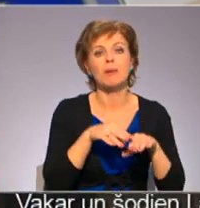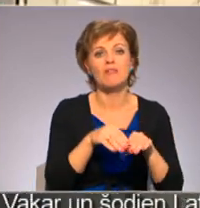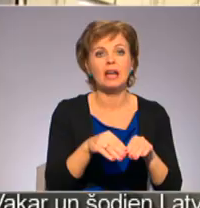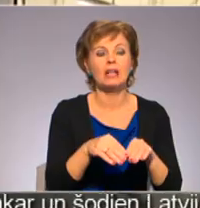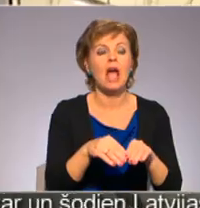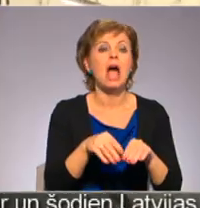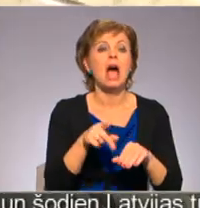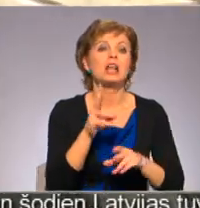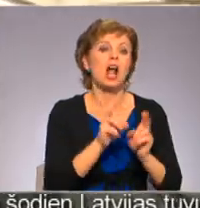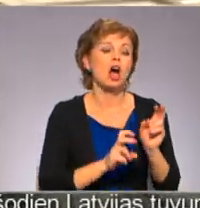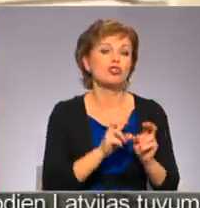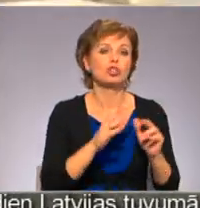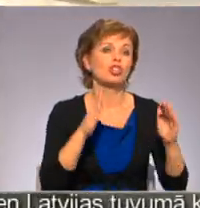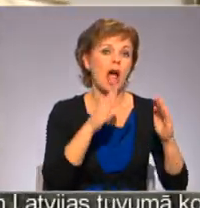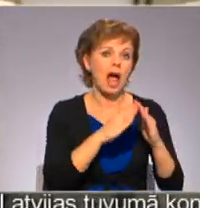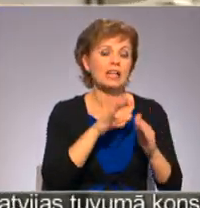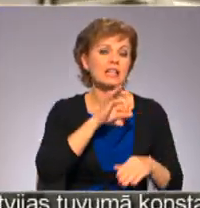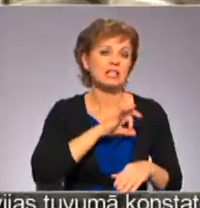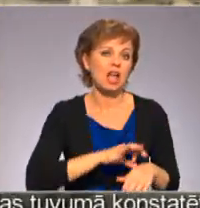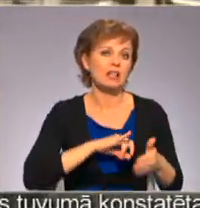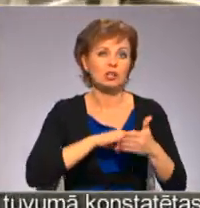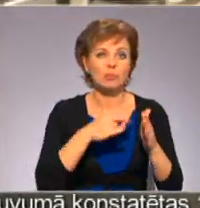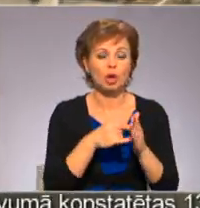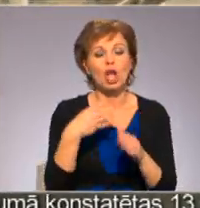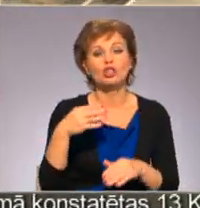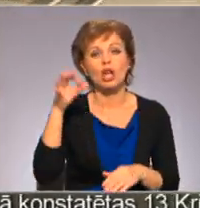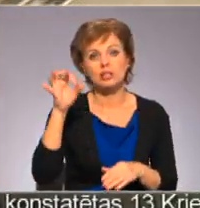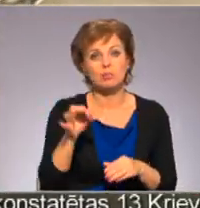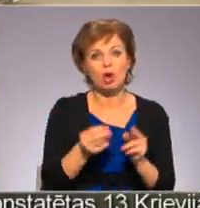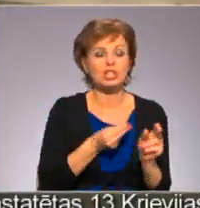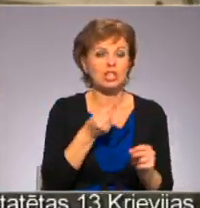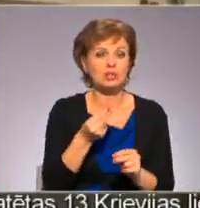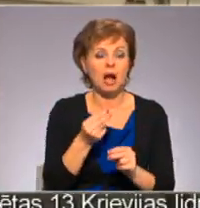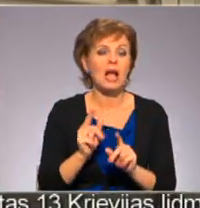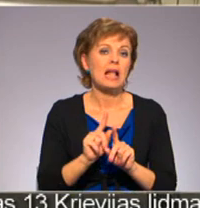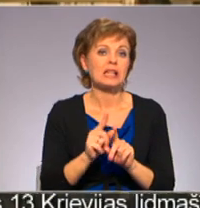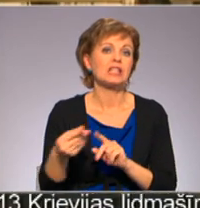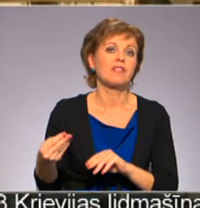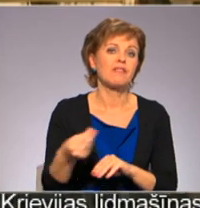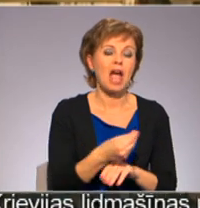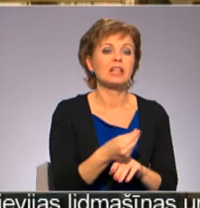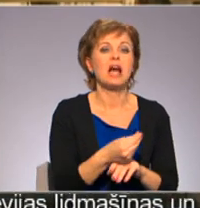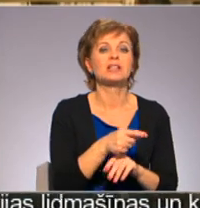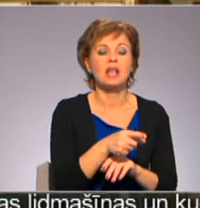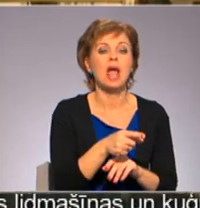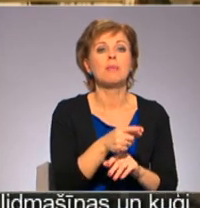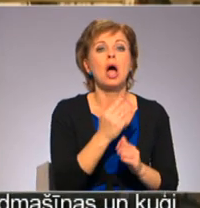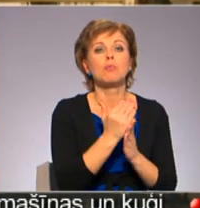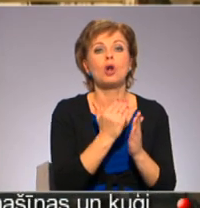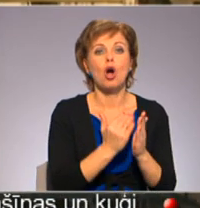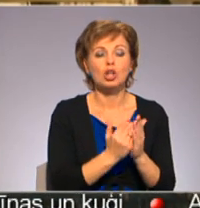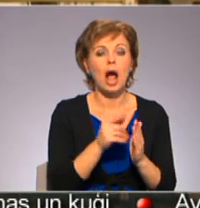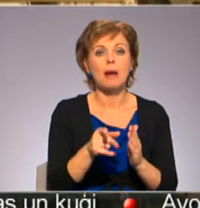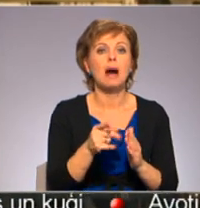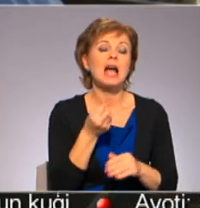pietiekam. Ražošanas ēka izrādījies izdevīgs projekts, jo 40% no izmaksām finansē Eiropas Savienības līdzfinansējuma programmā. Tomēr nosacījumi